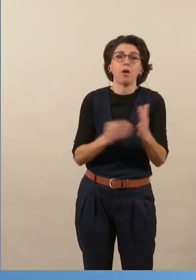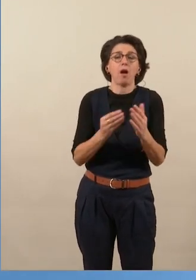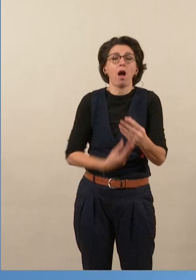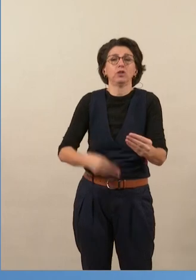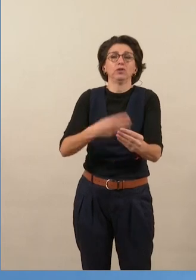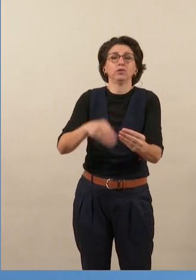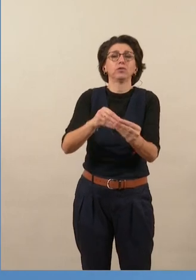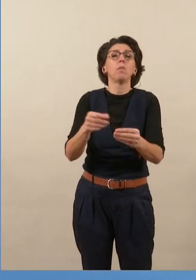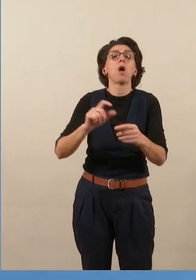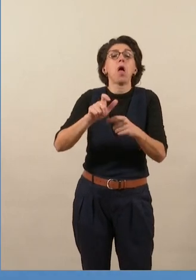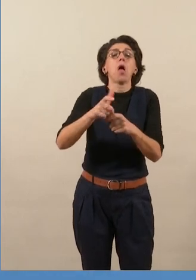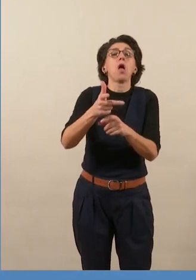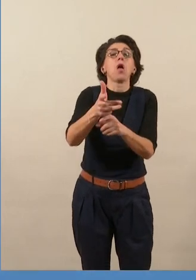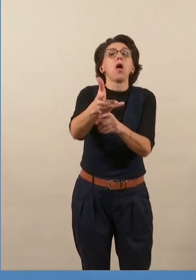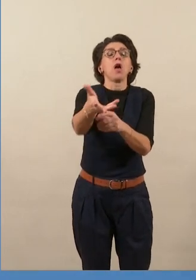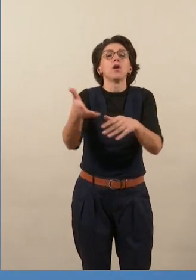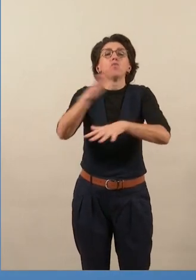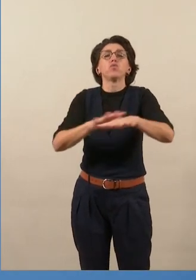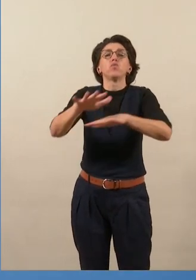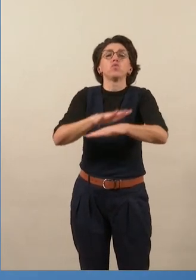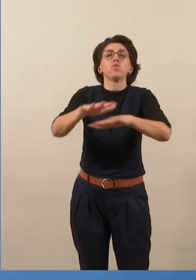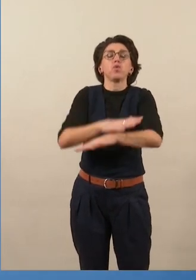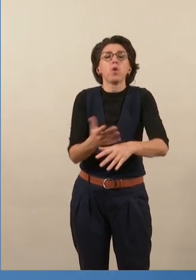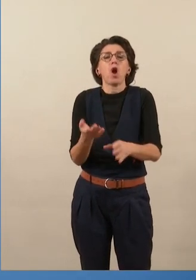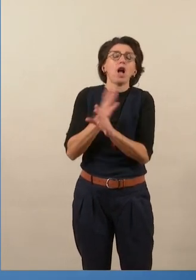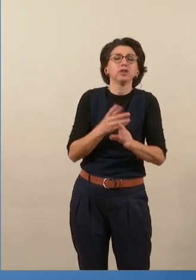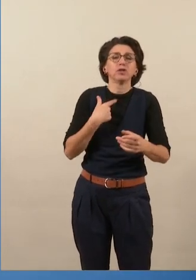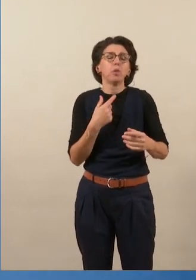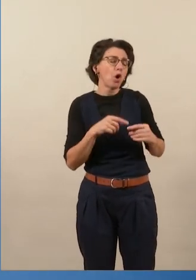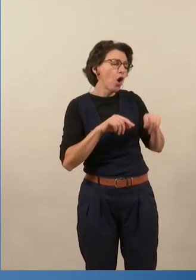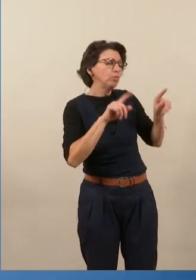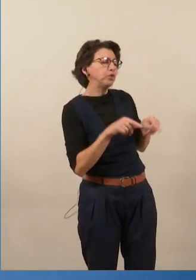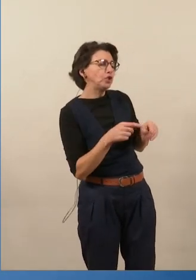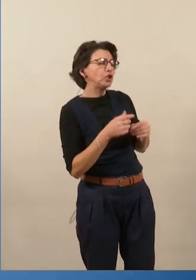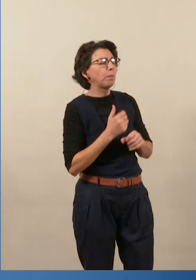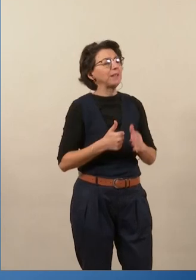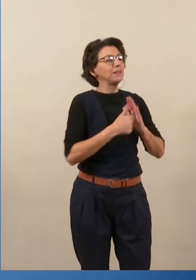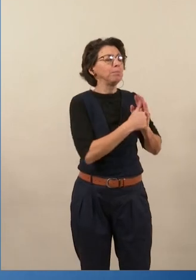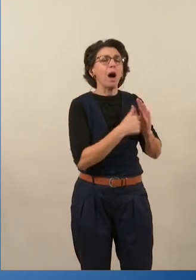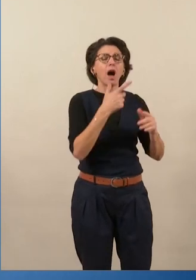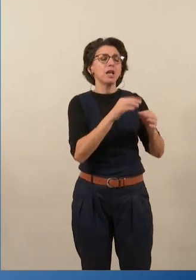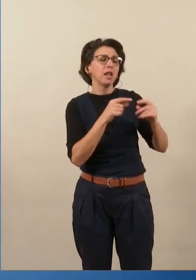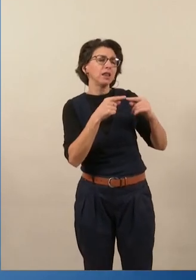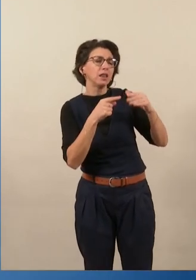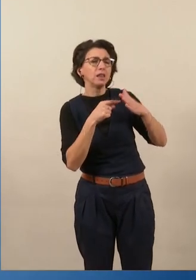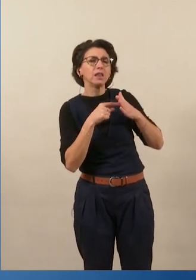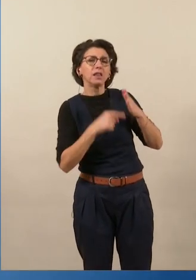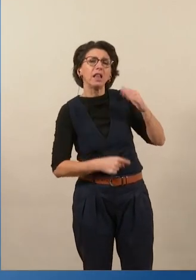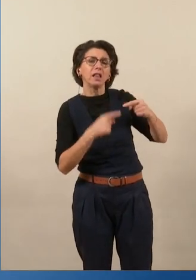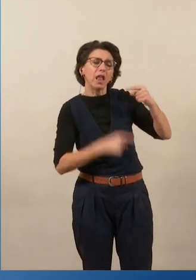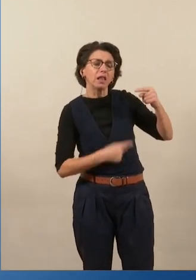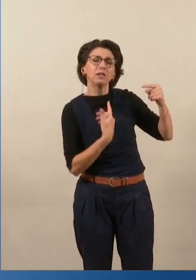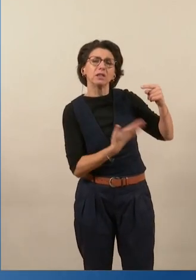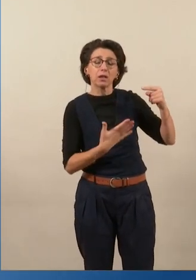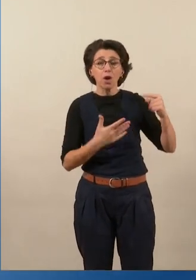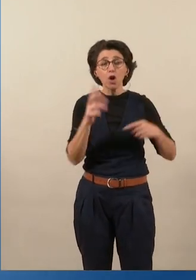en ne parlant que de la dette du budget principal une dette qui sera à minima de près de 300 millions en 2026